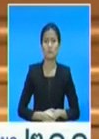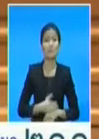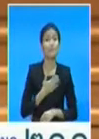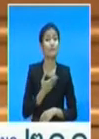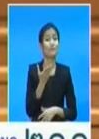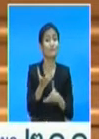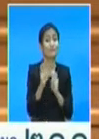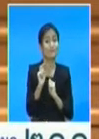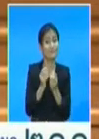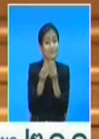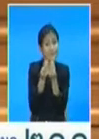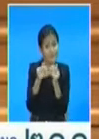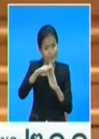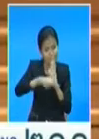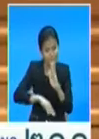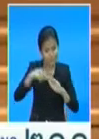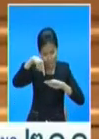เอียดในบางเรื่องนะครับ